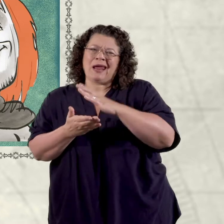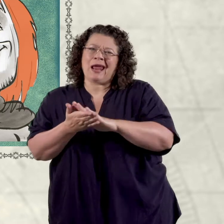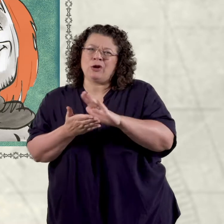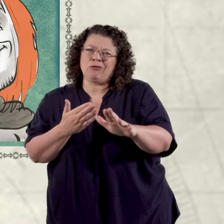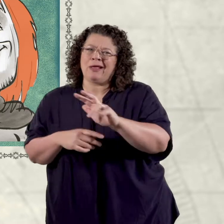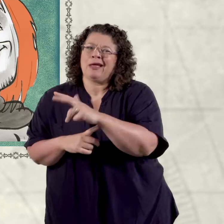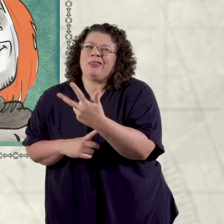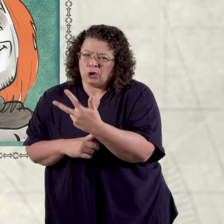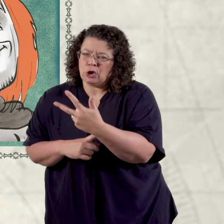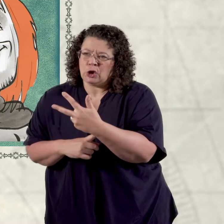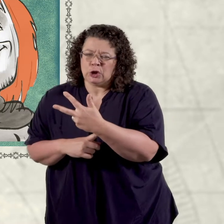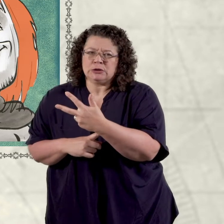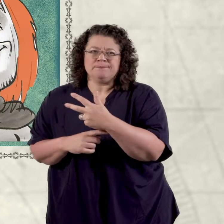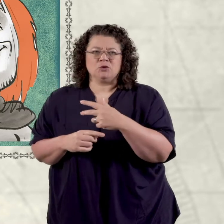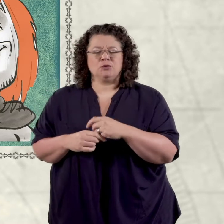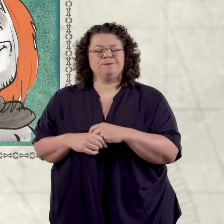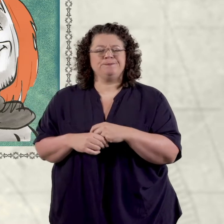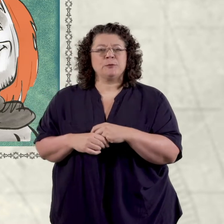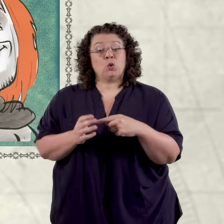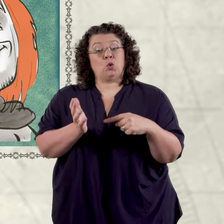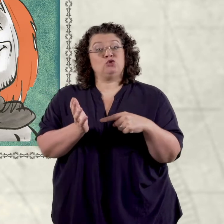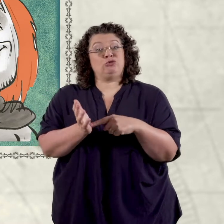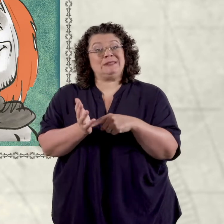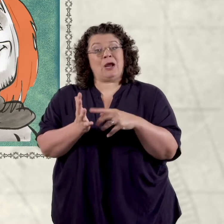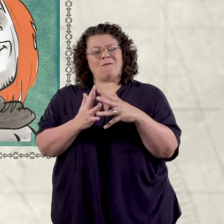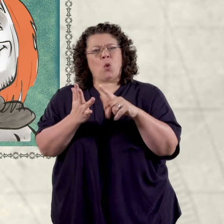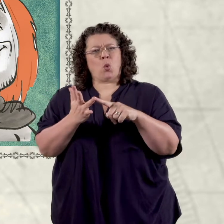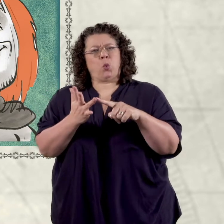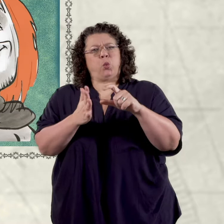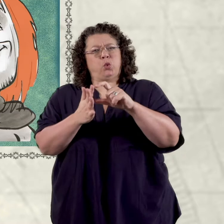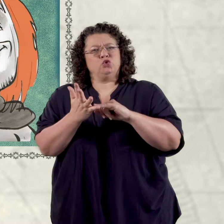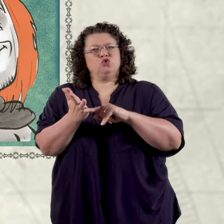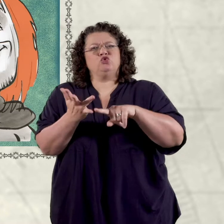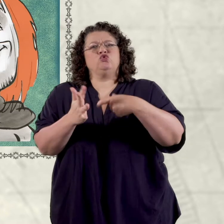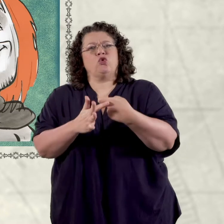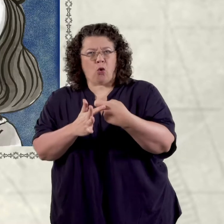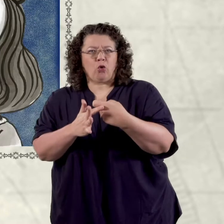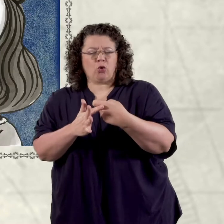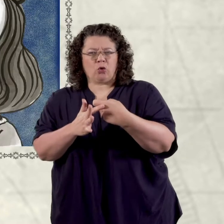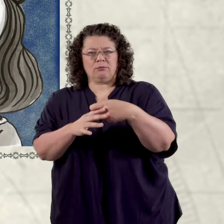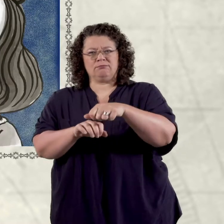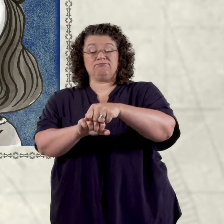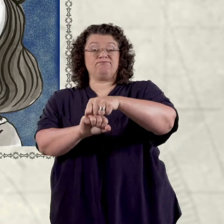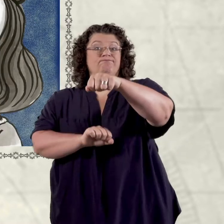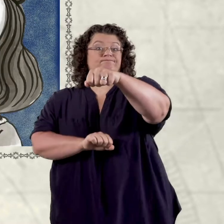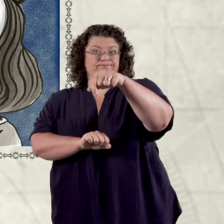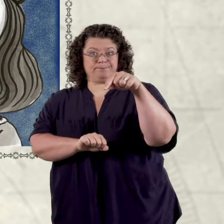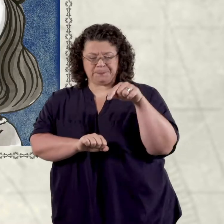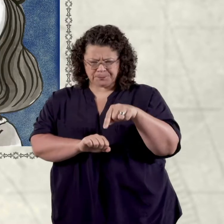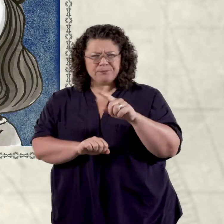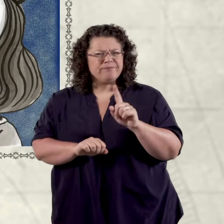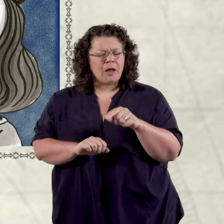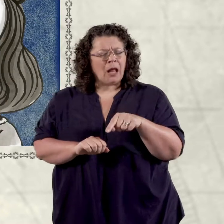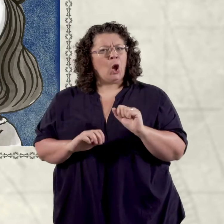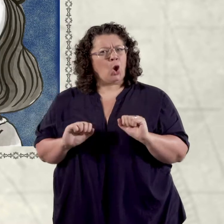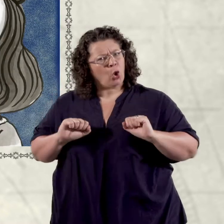Cytundeb Woodstock. A dyma gytundeb rhyngdda i, Owain Goch, fy mrawd mawr, a brenin Lloegr Harry'r